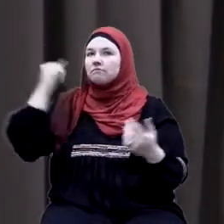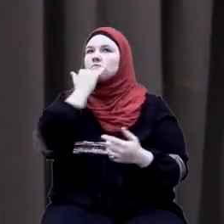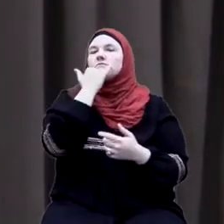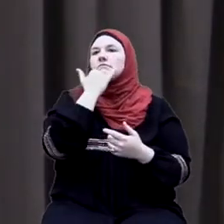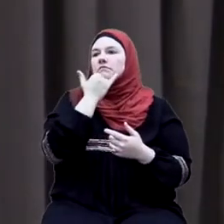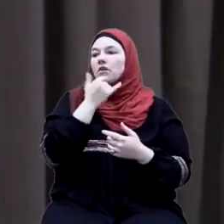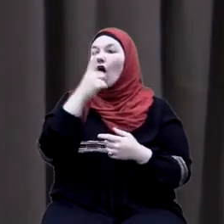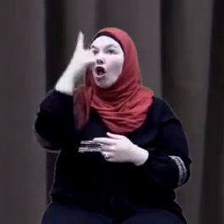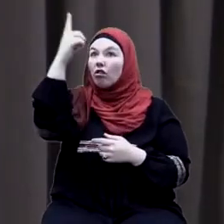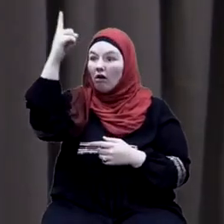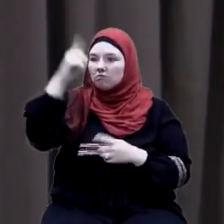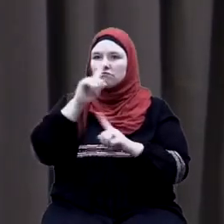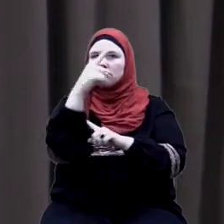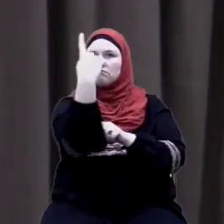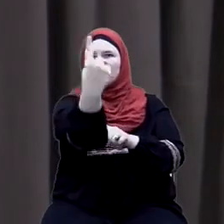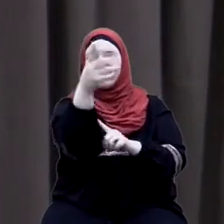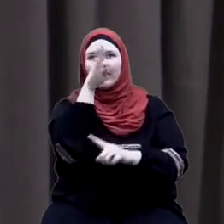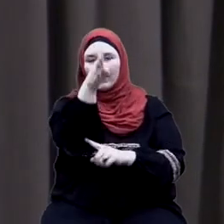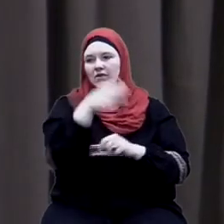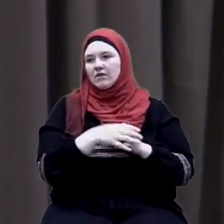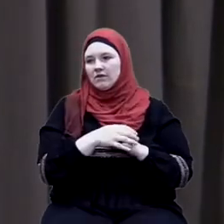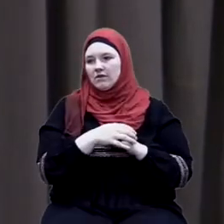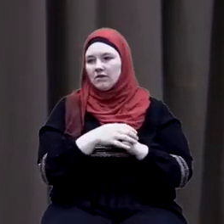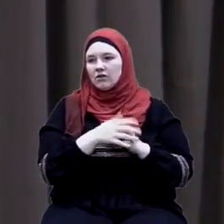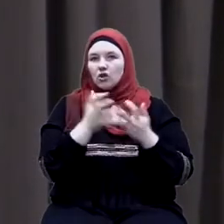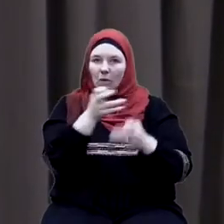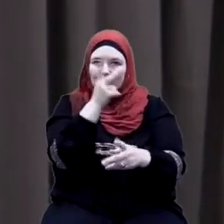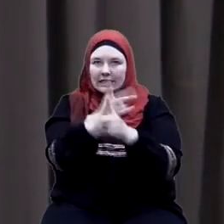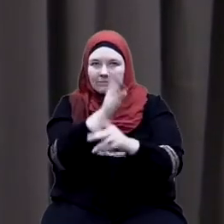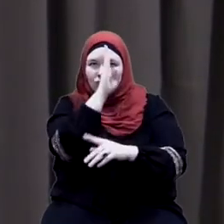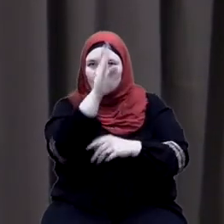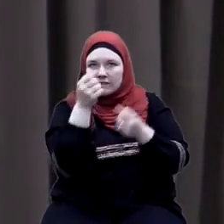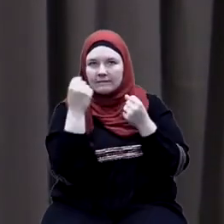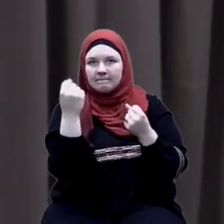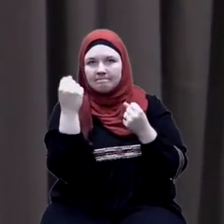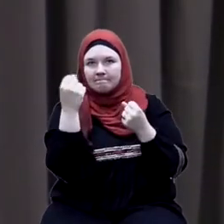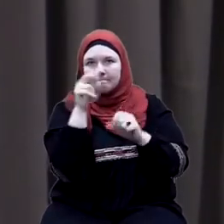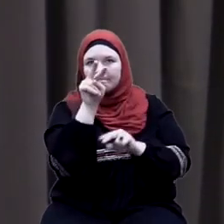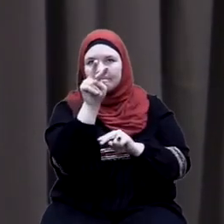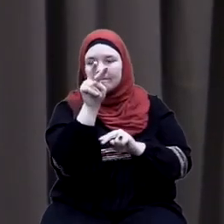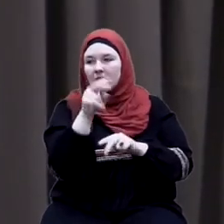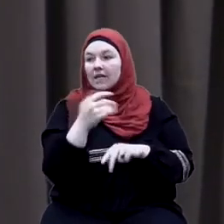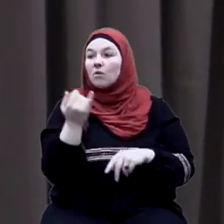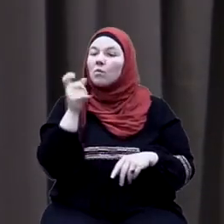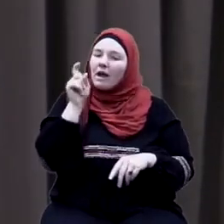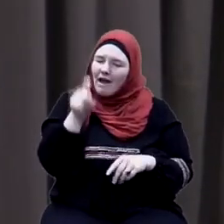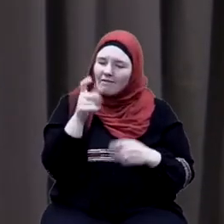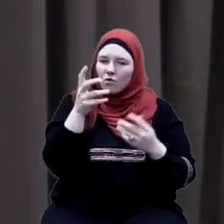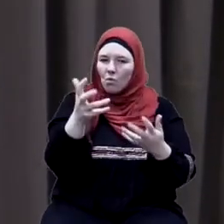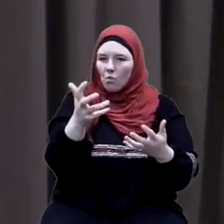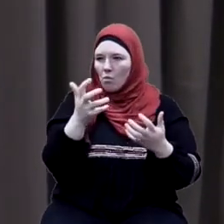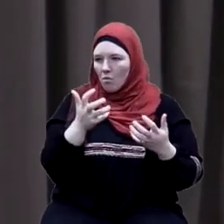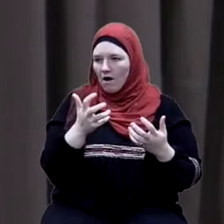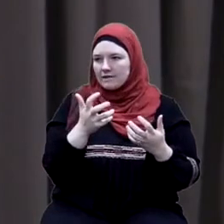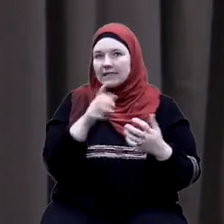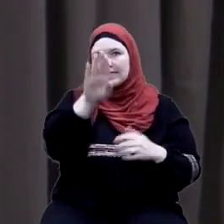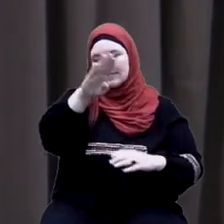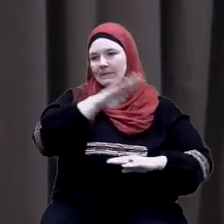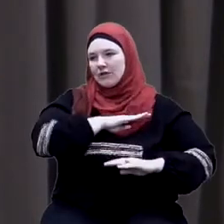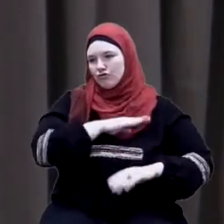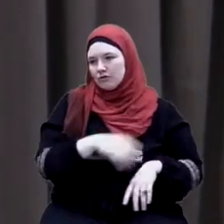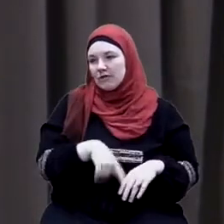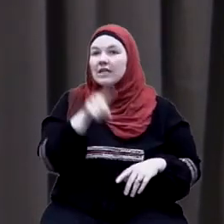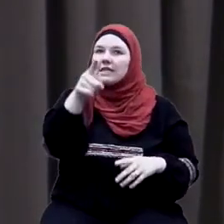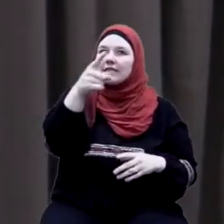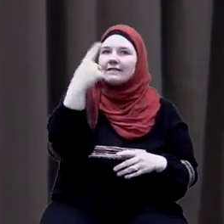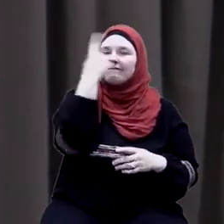is ahead of you. يُرِيدُونَ وَجْهَهُ. We have to want His, the pleasure of